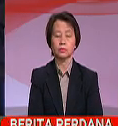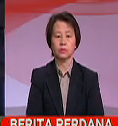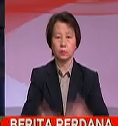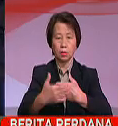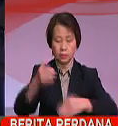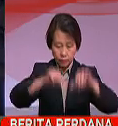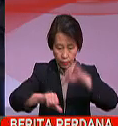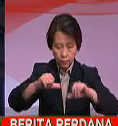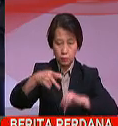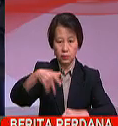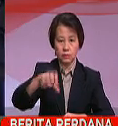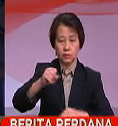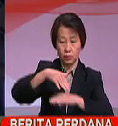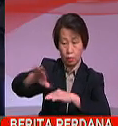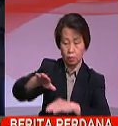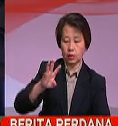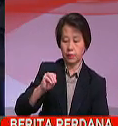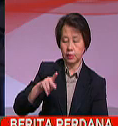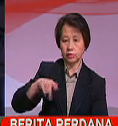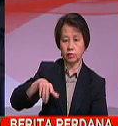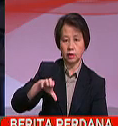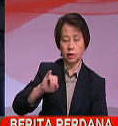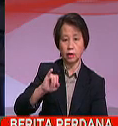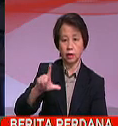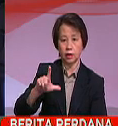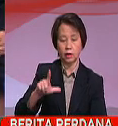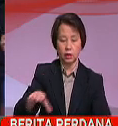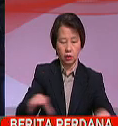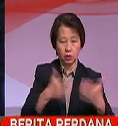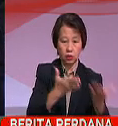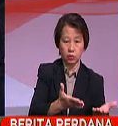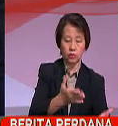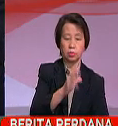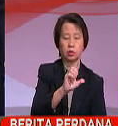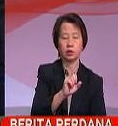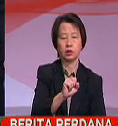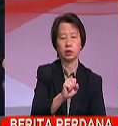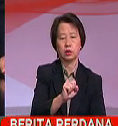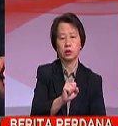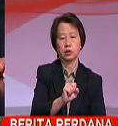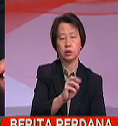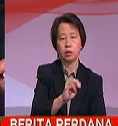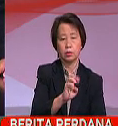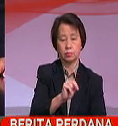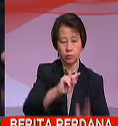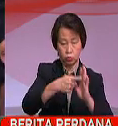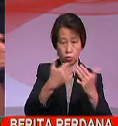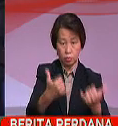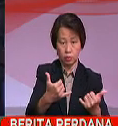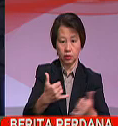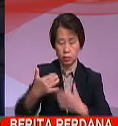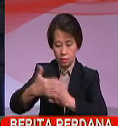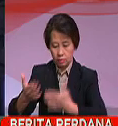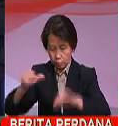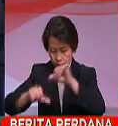Makmal Industri Pos dan Kurier Negara NPCIL yang dikelolakan oleh Suruhanjaya Komunikasi dan Multimedia Malaysia bermula hari ini. Makmal